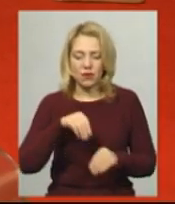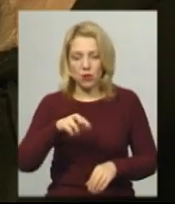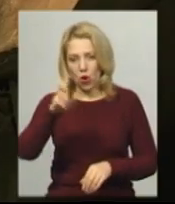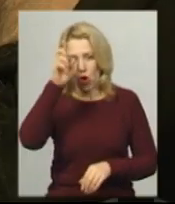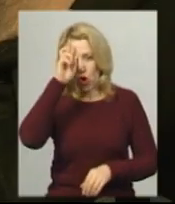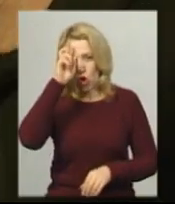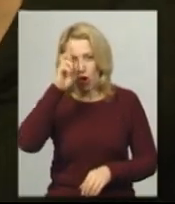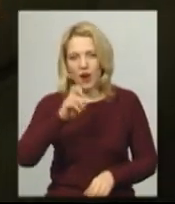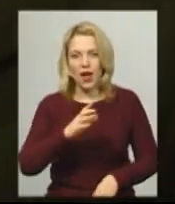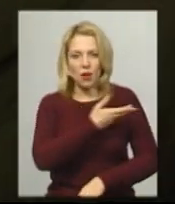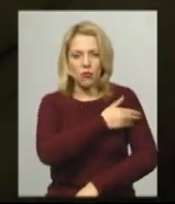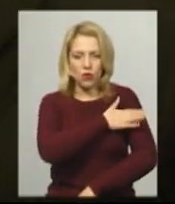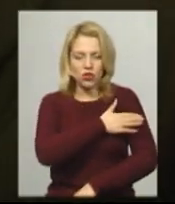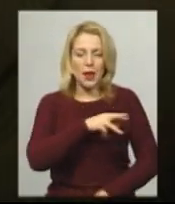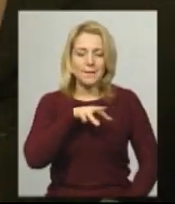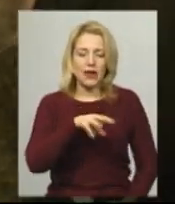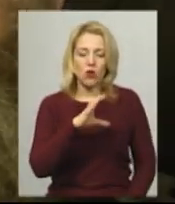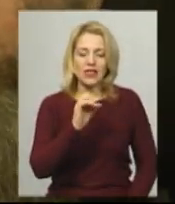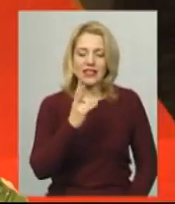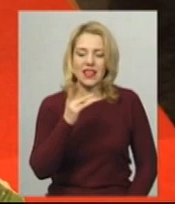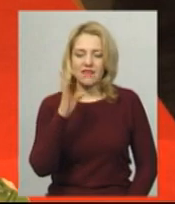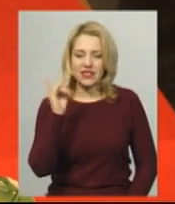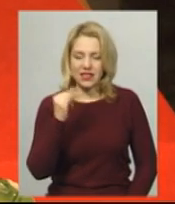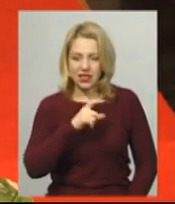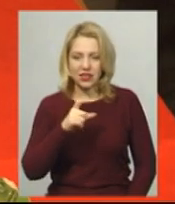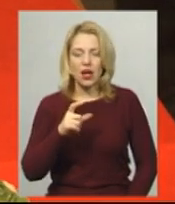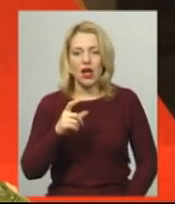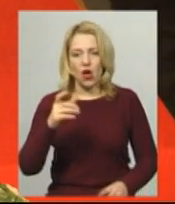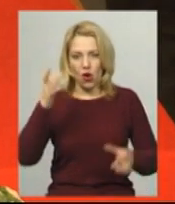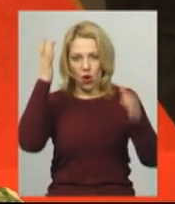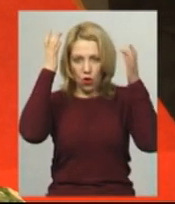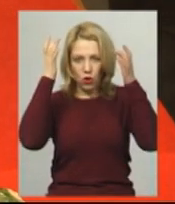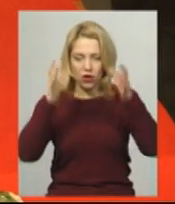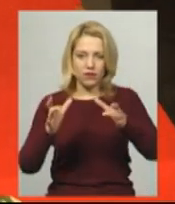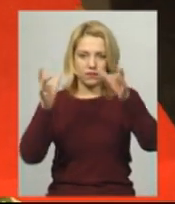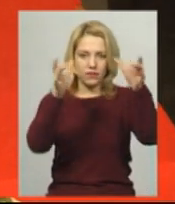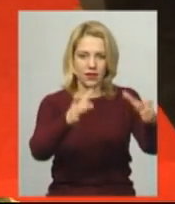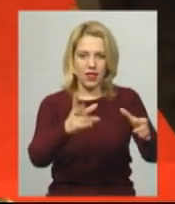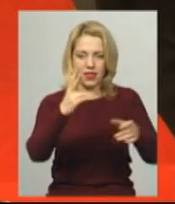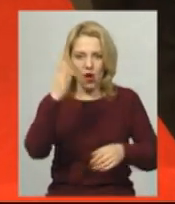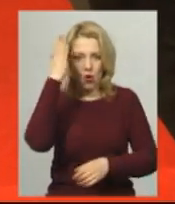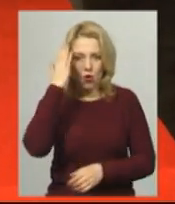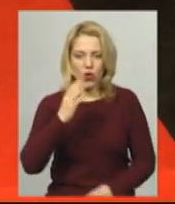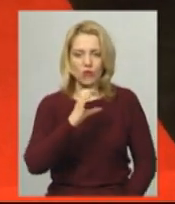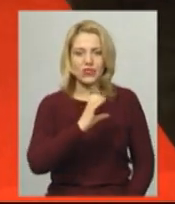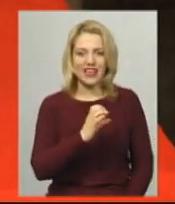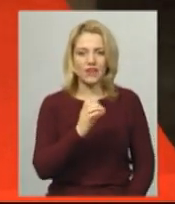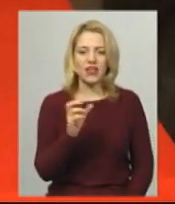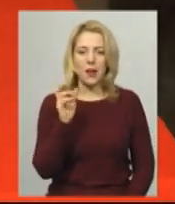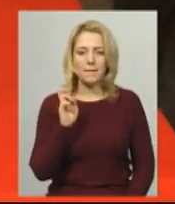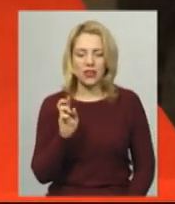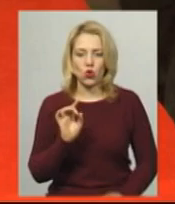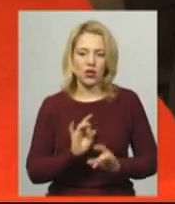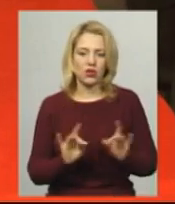Микола Синявський, власник Меджибіжського замку, поклав королівську корону на голову Стефана Баторія під час коронування, розповідає